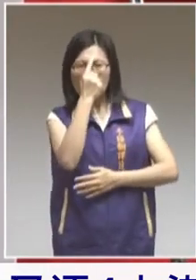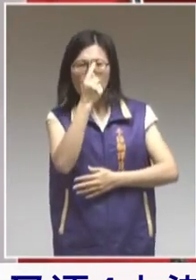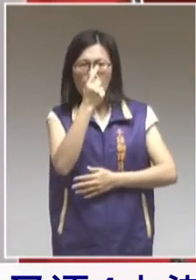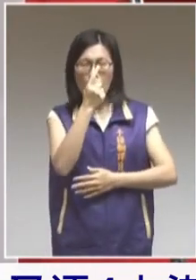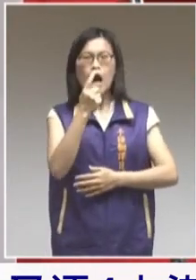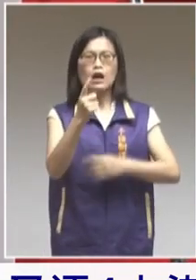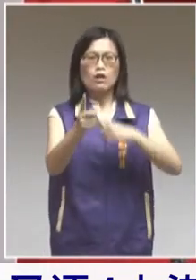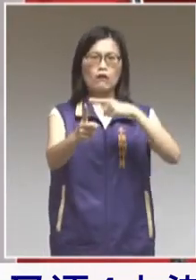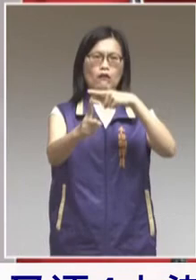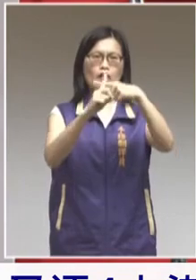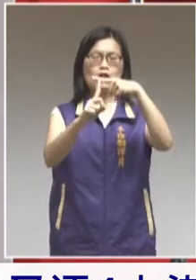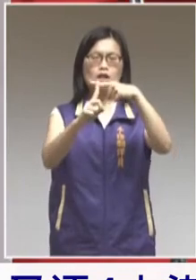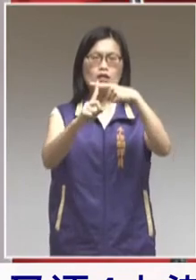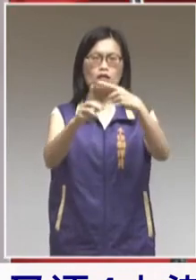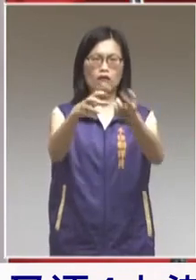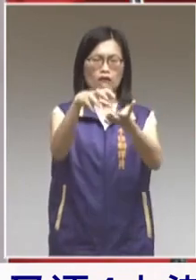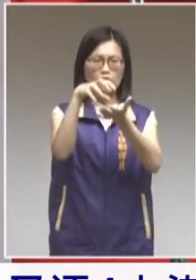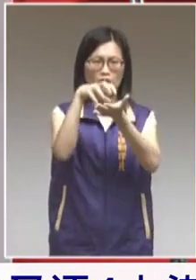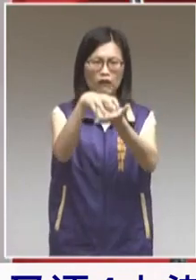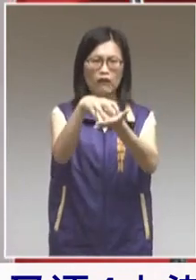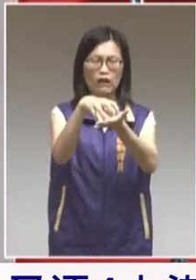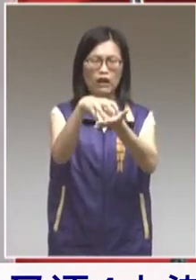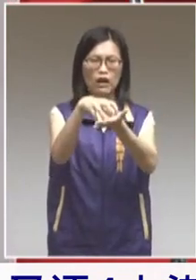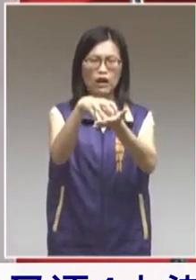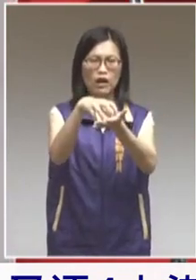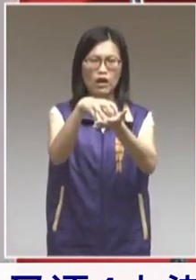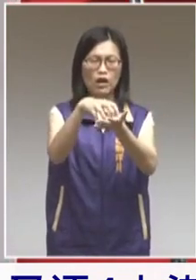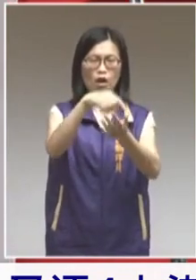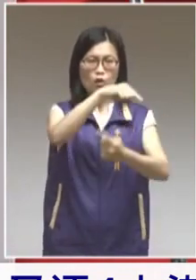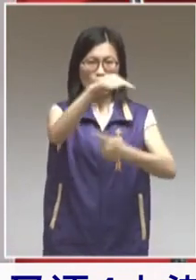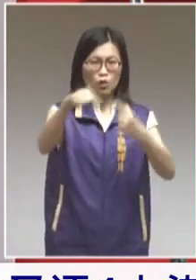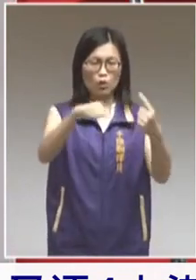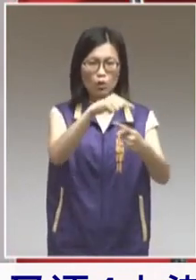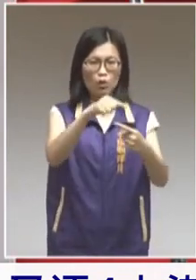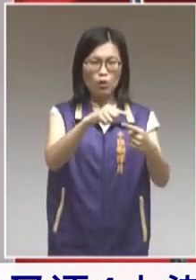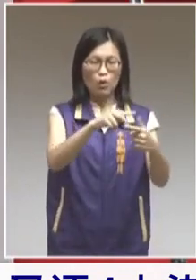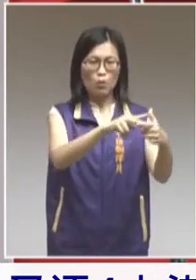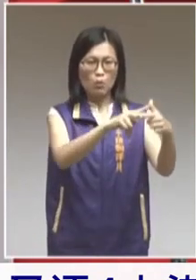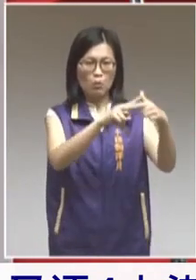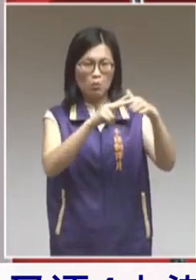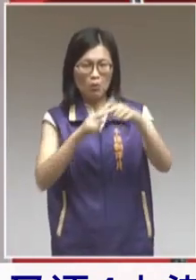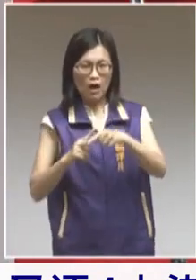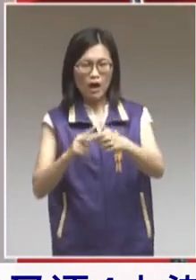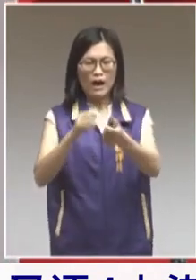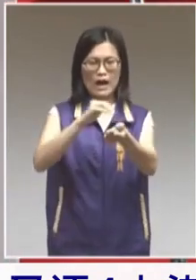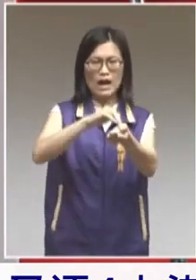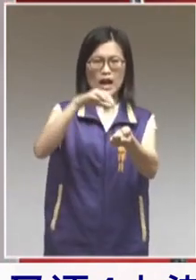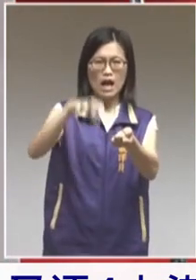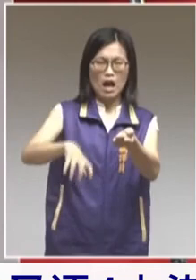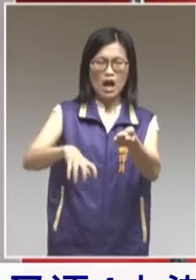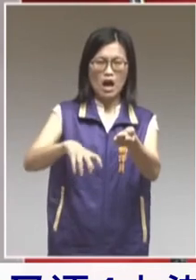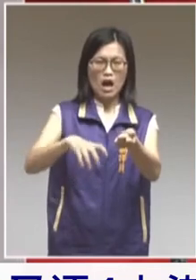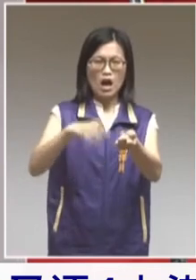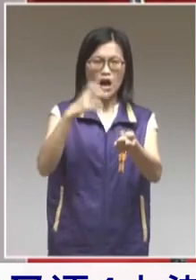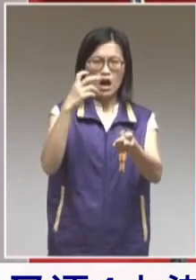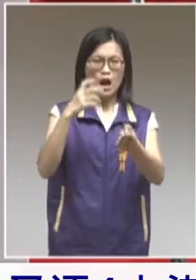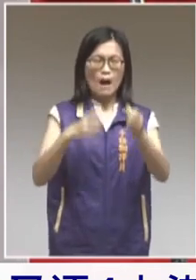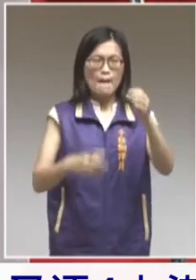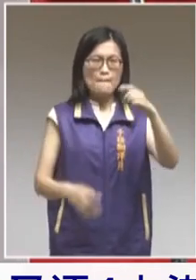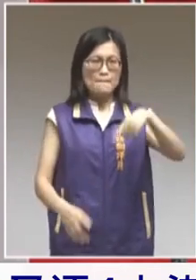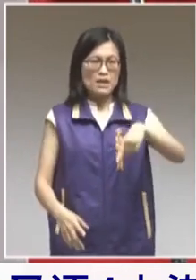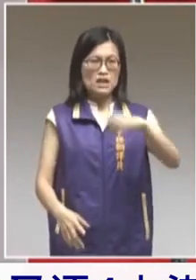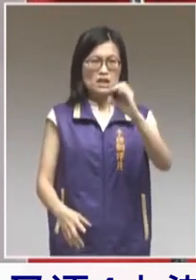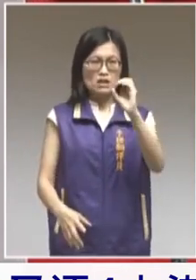筛阳性所以就转介到医院来进行采检那我们